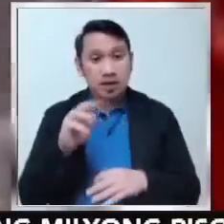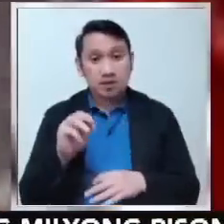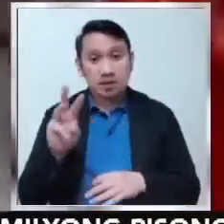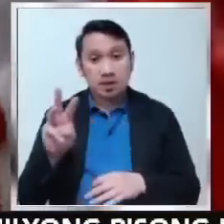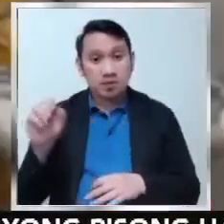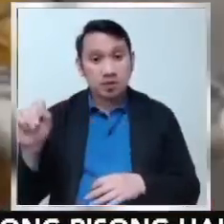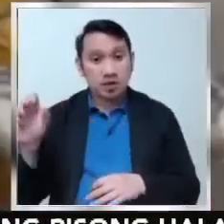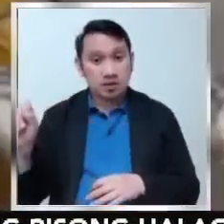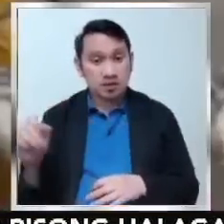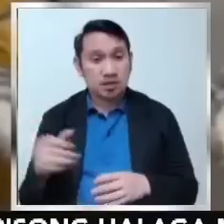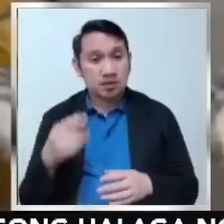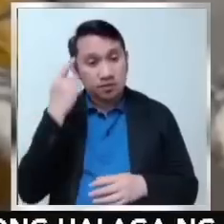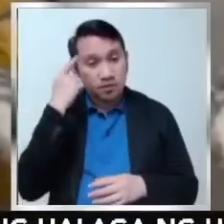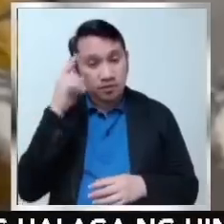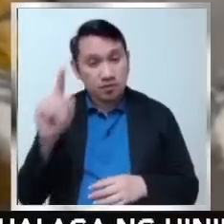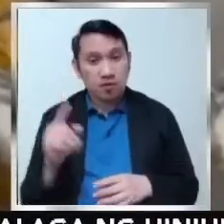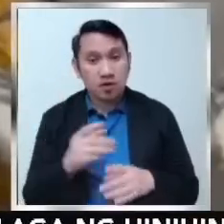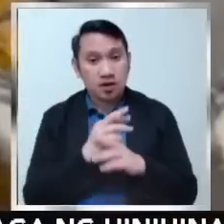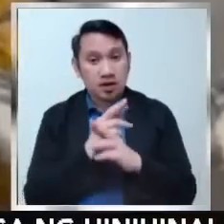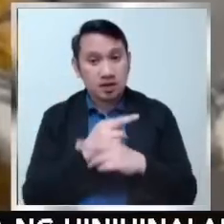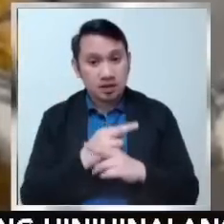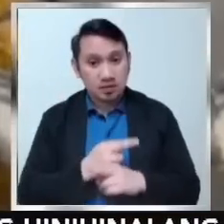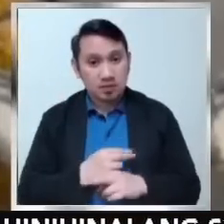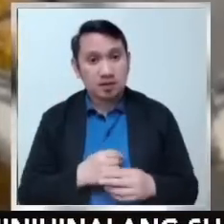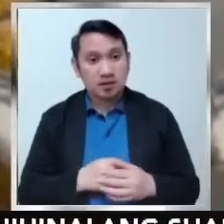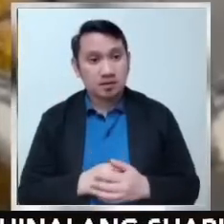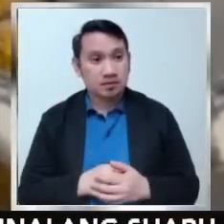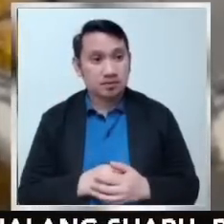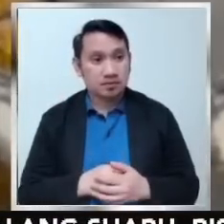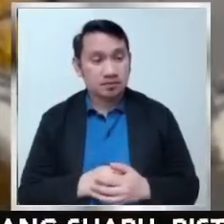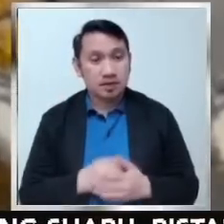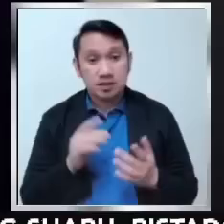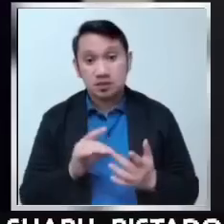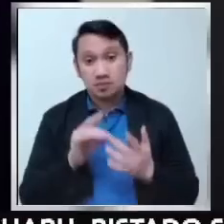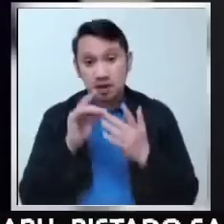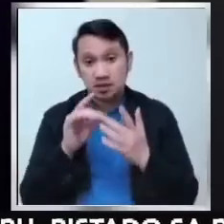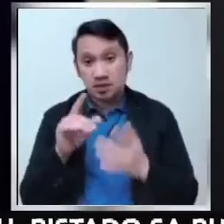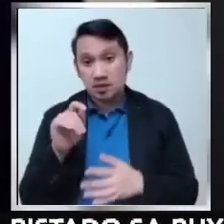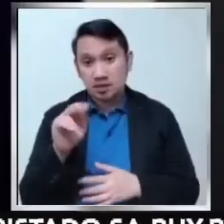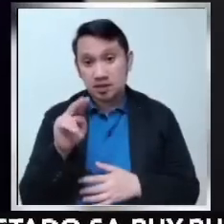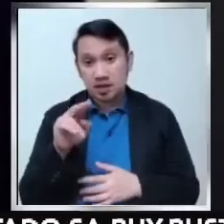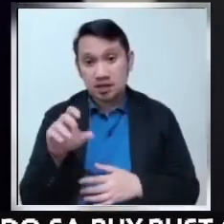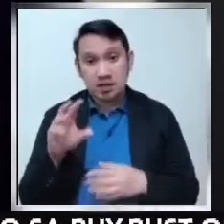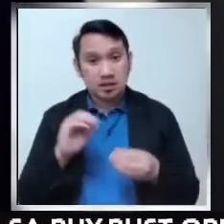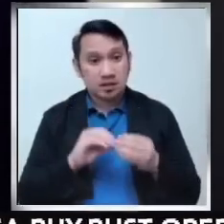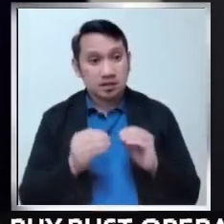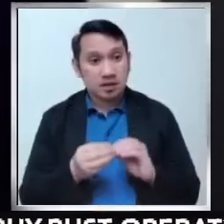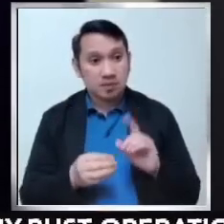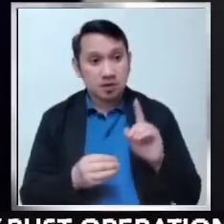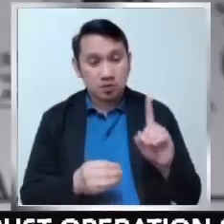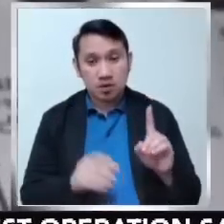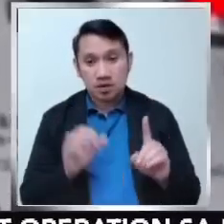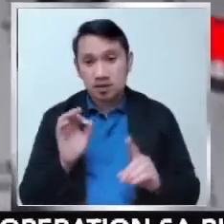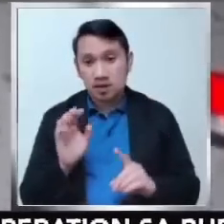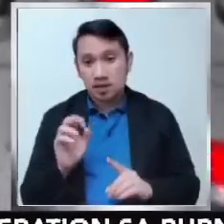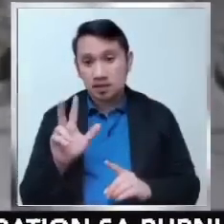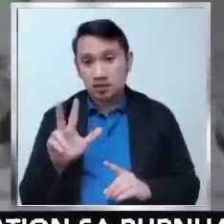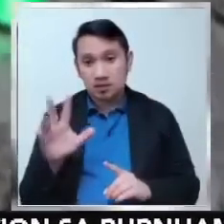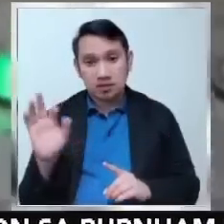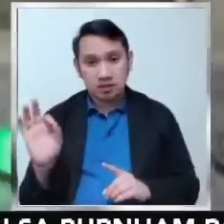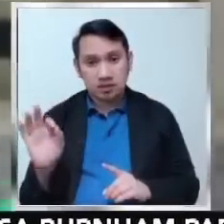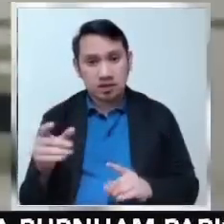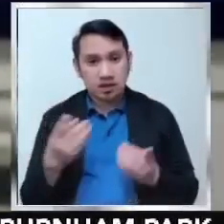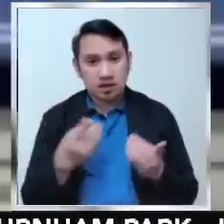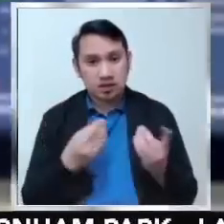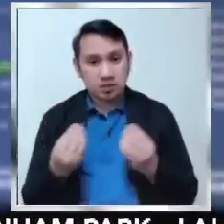para sa maintenance at repair ng mga lumang tunnel, lalo na ang Tunnel No. 1 na noon pang 1939 ginawa. Higit 3